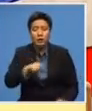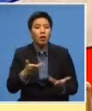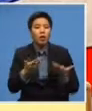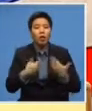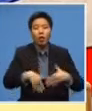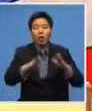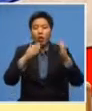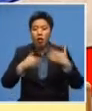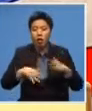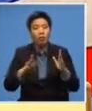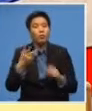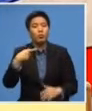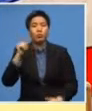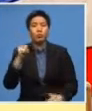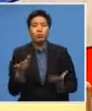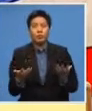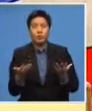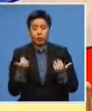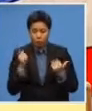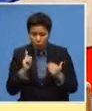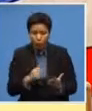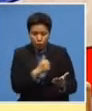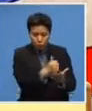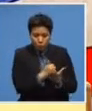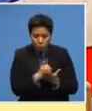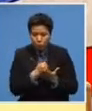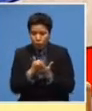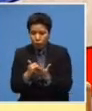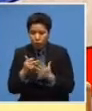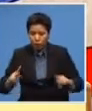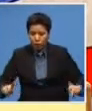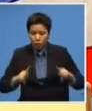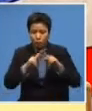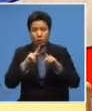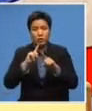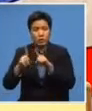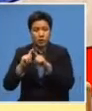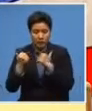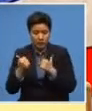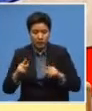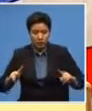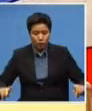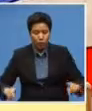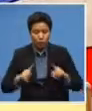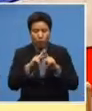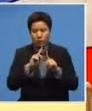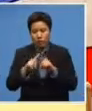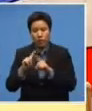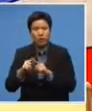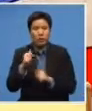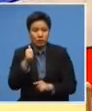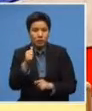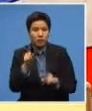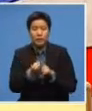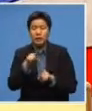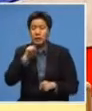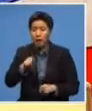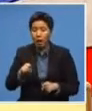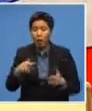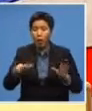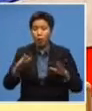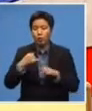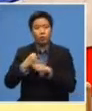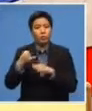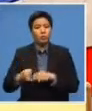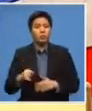ก็ได้ลมกลับมานะเพราะนั้นต้องช่วยกันนะครับทุกกระทรวงทบวงกรมอย่าคิดว่าเป็นสั่งไปแล้วก็จบแค่นั้น